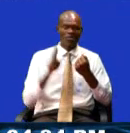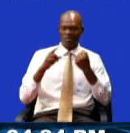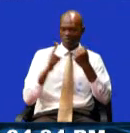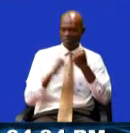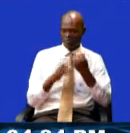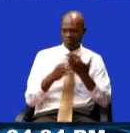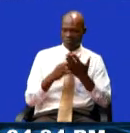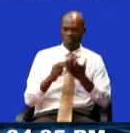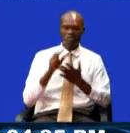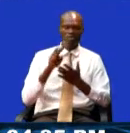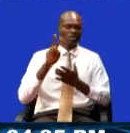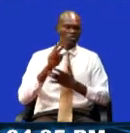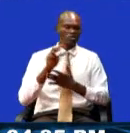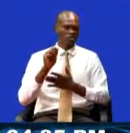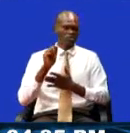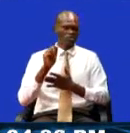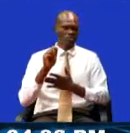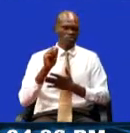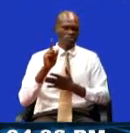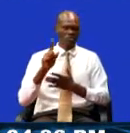then one group ino woni lilo.